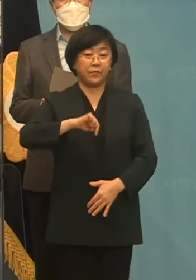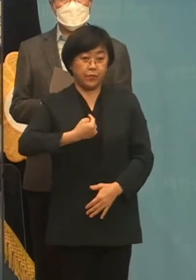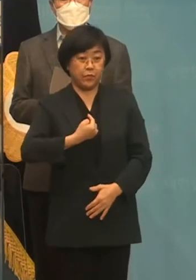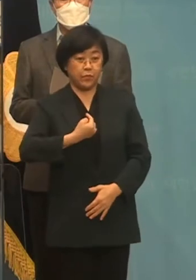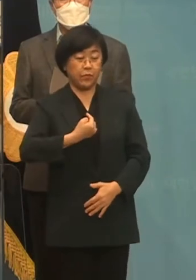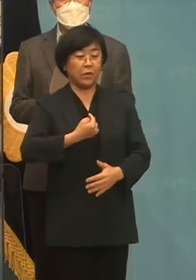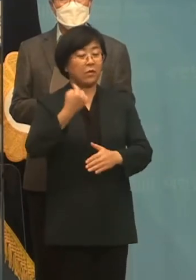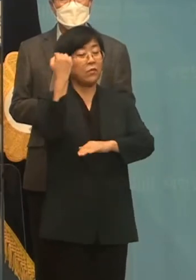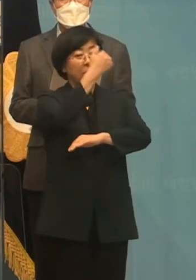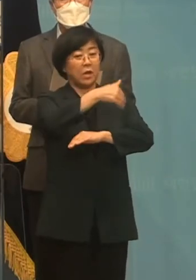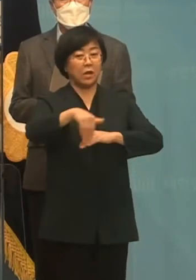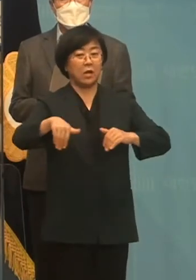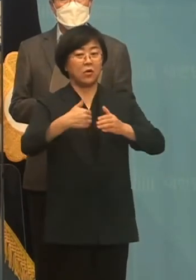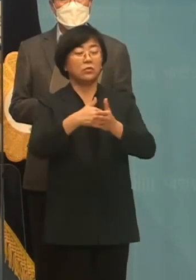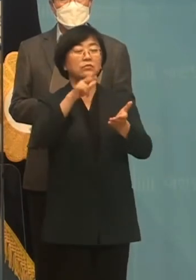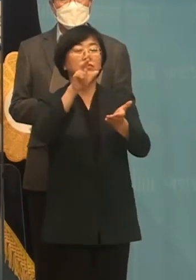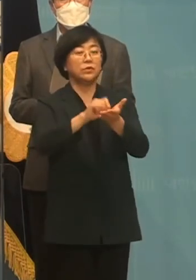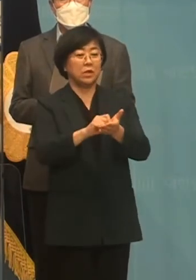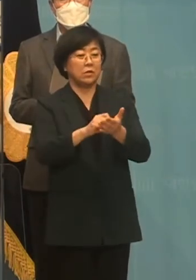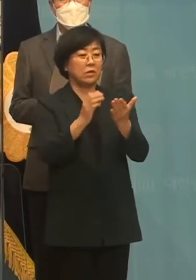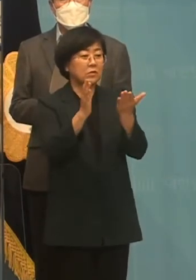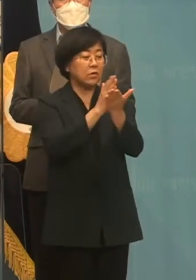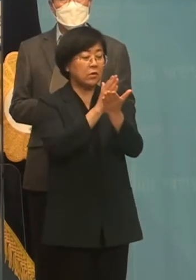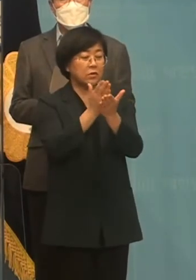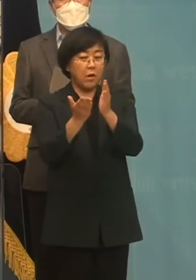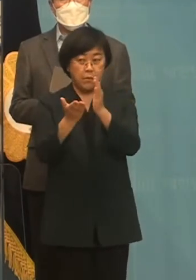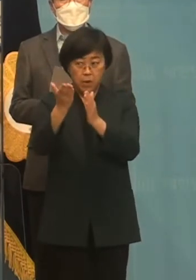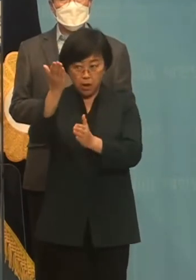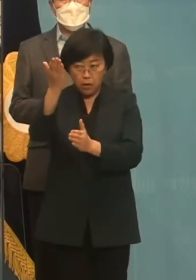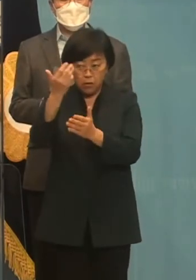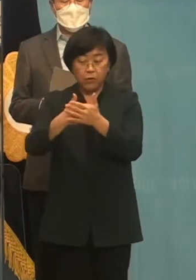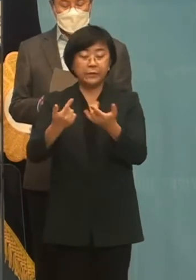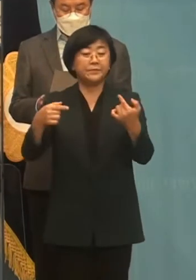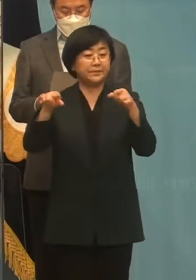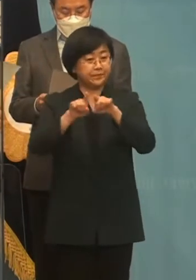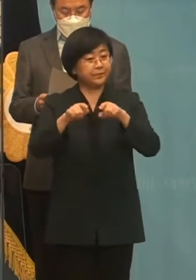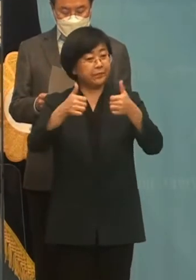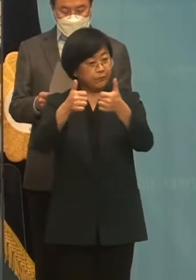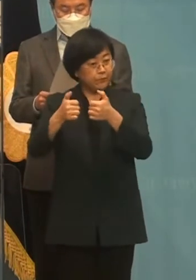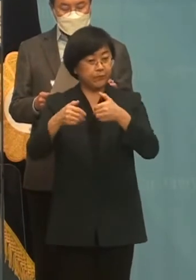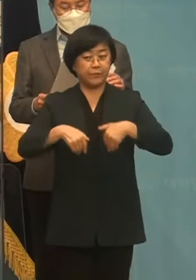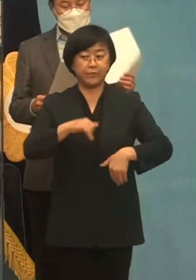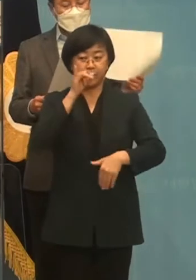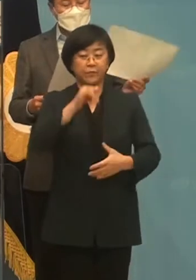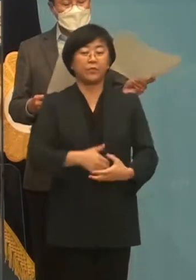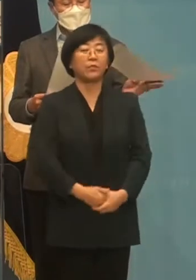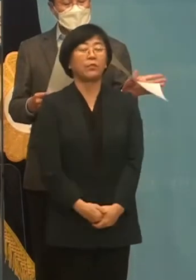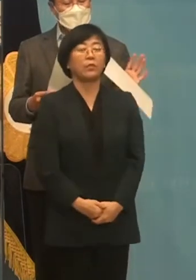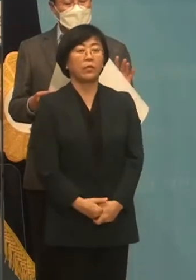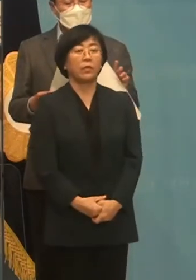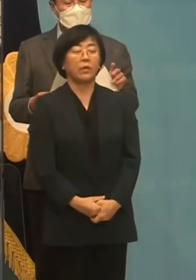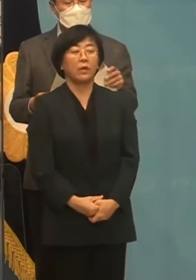스스로 설계하고 문제들을 선배 세대와 조화롭게 해결해 나가야 합니다.